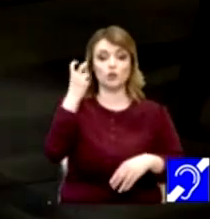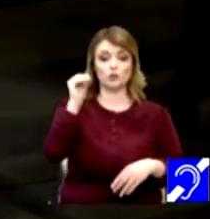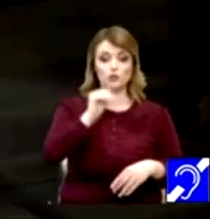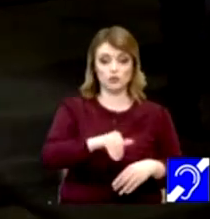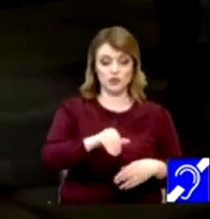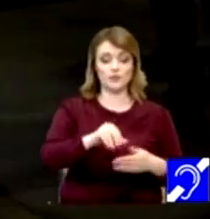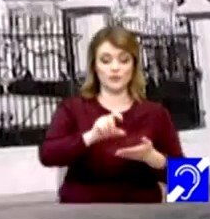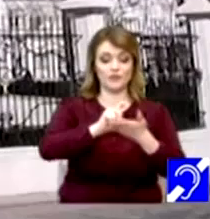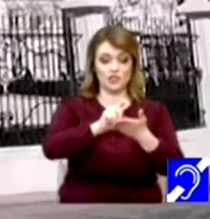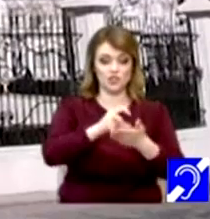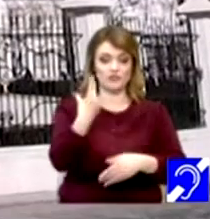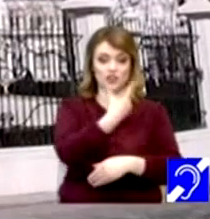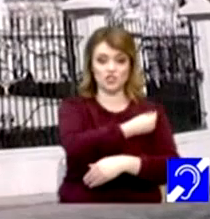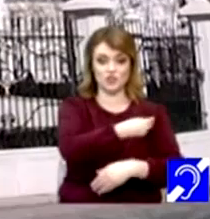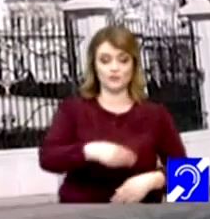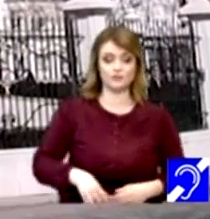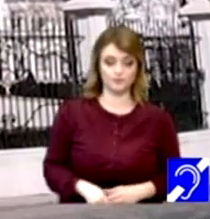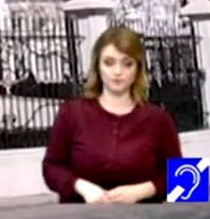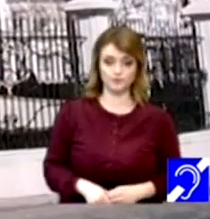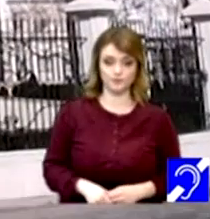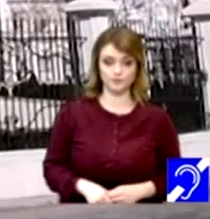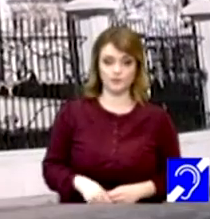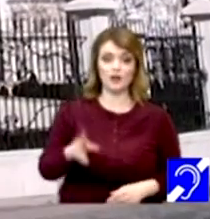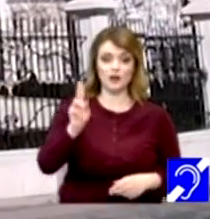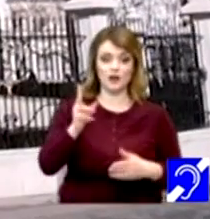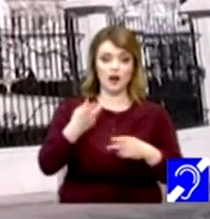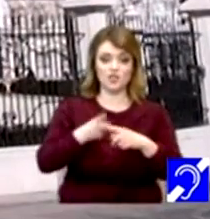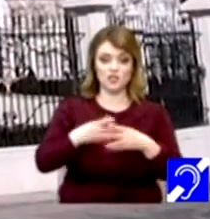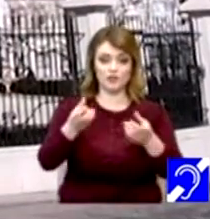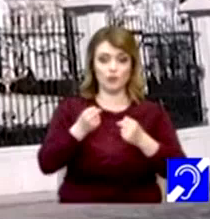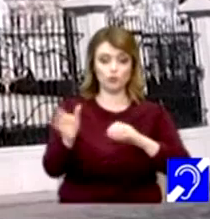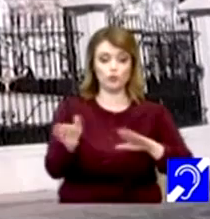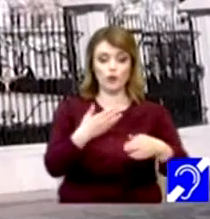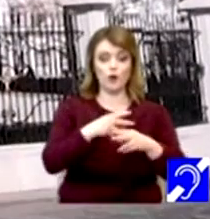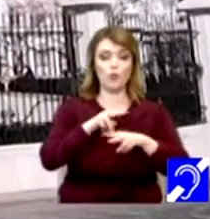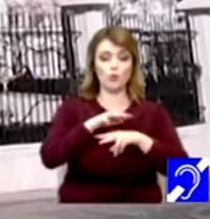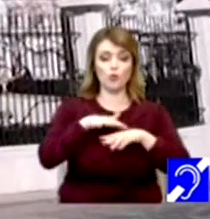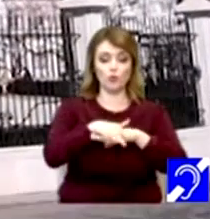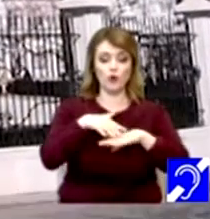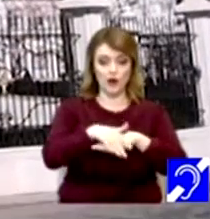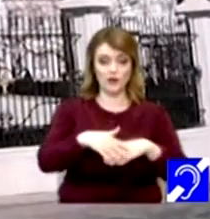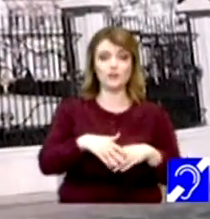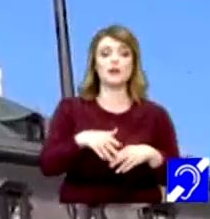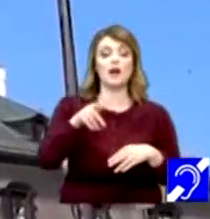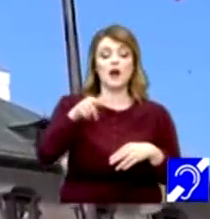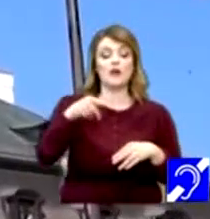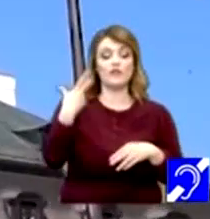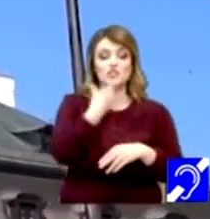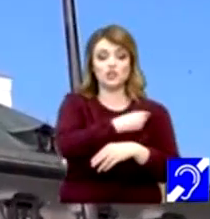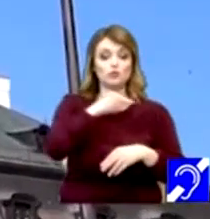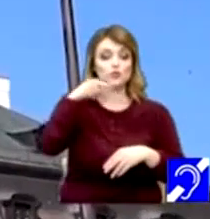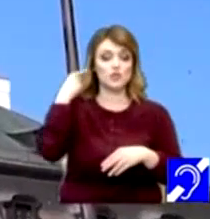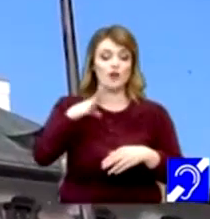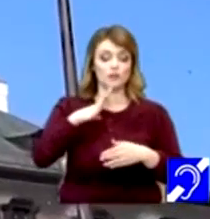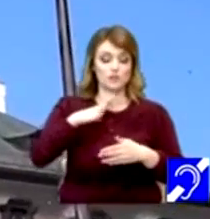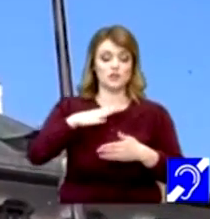de Sputnik V, fiind a doua țară din Uniunea Europeană care a făcut acest lucru după Ungaria. Vaccinurile rusești au fost achiziționate fără